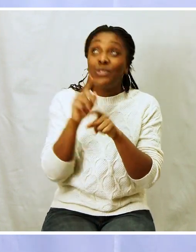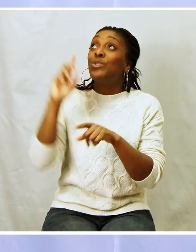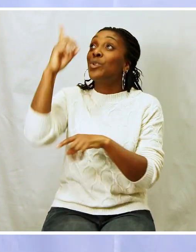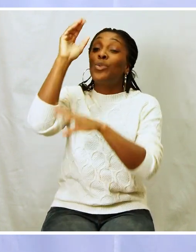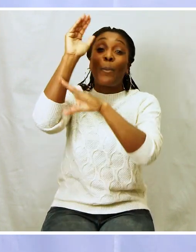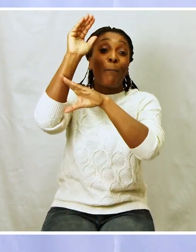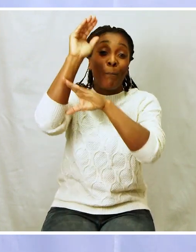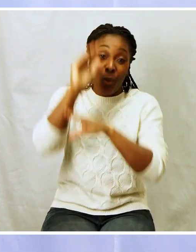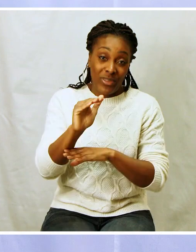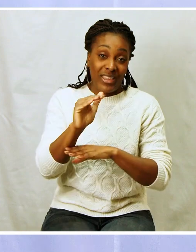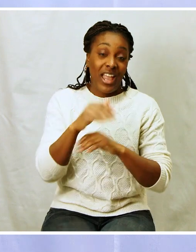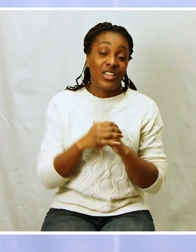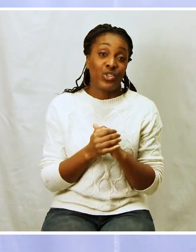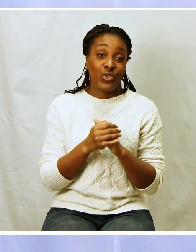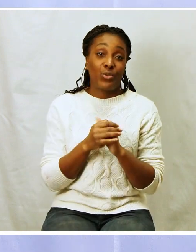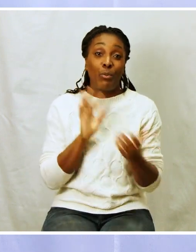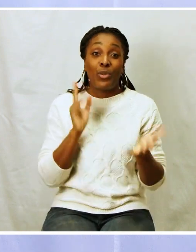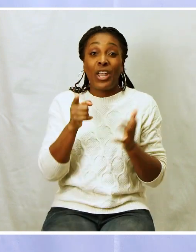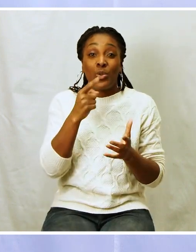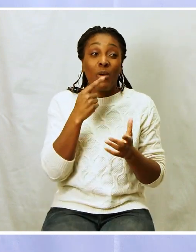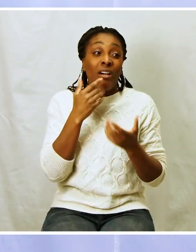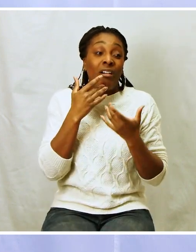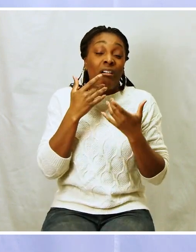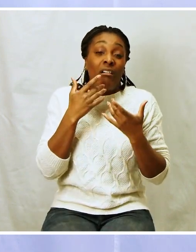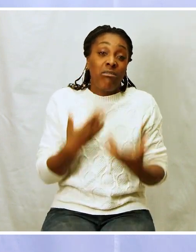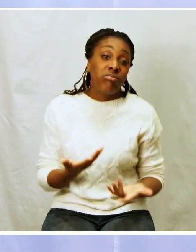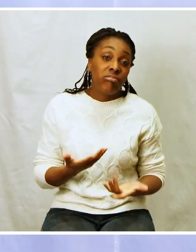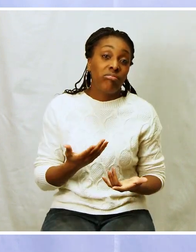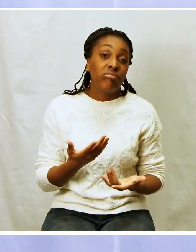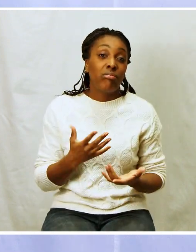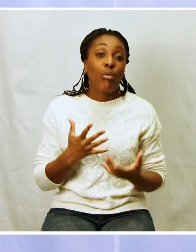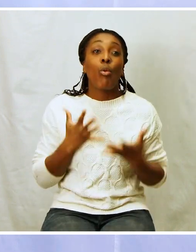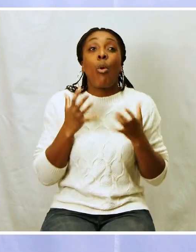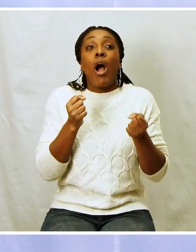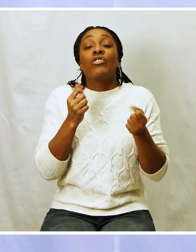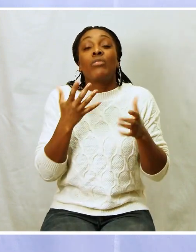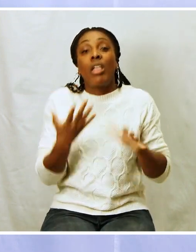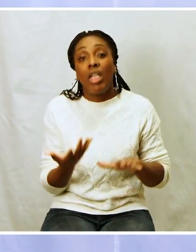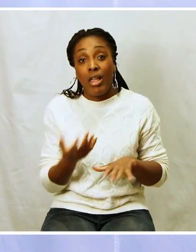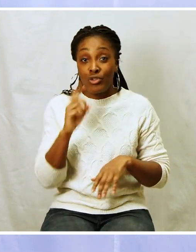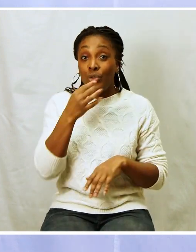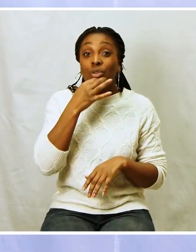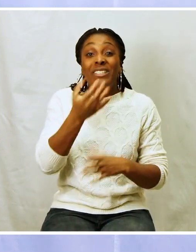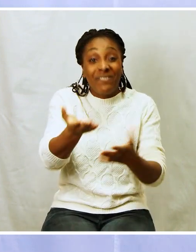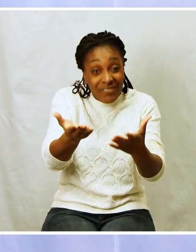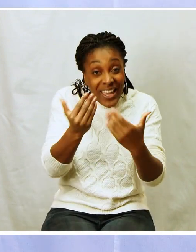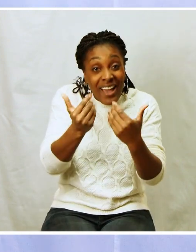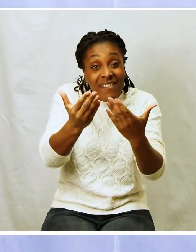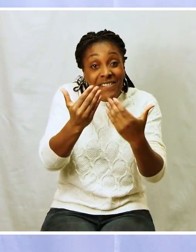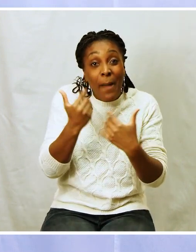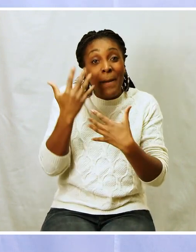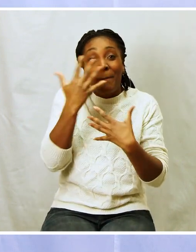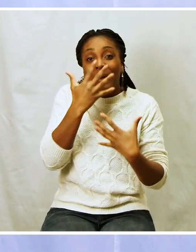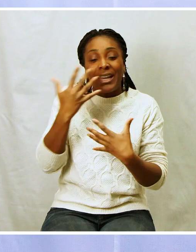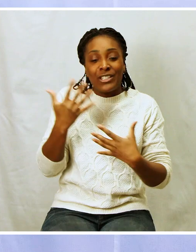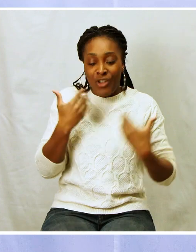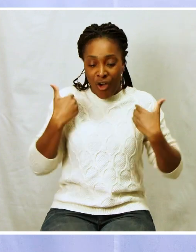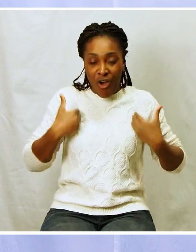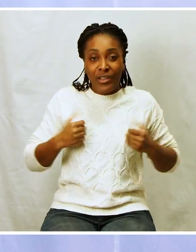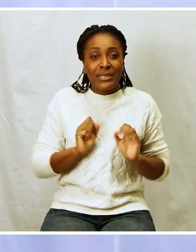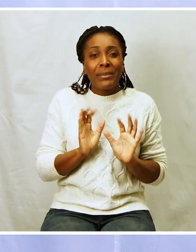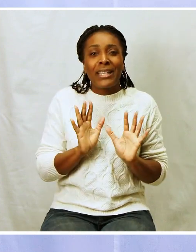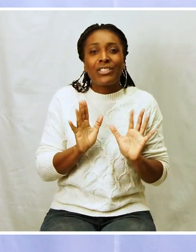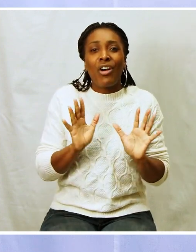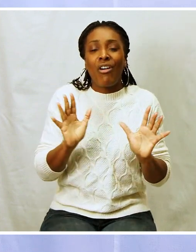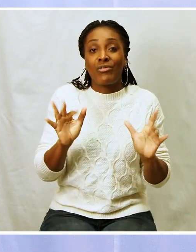découragé ou déboussolé aujourd'hui, Dieu t'invite à venir dans sa présence parce que c'est là où tu vas être ressourcé et renouvelé.